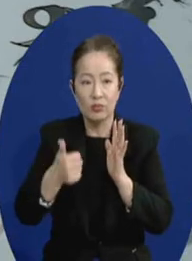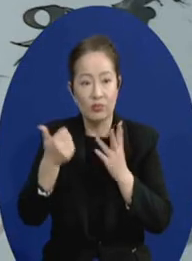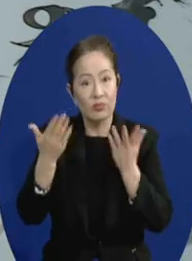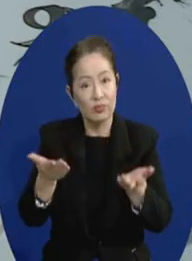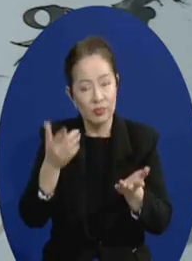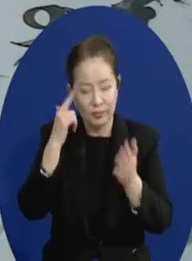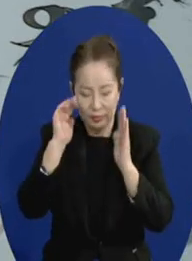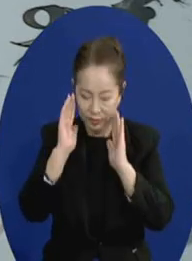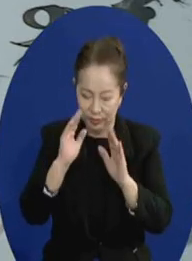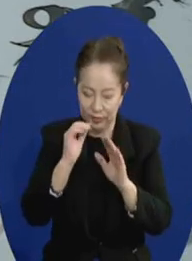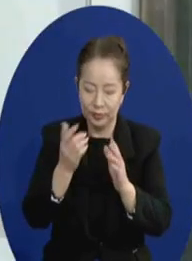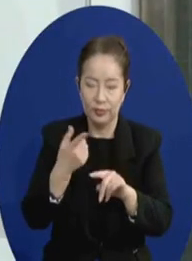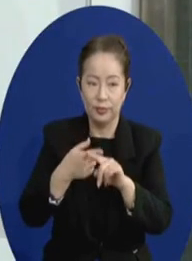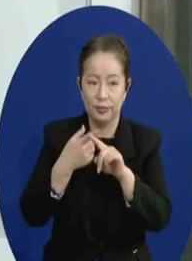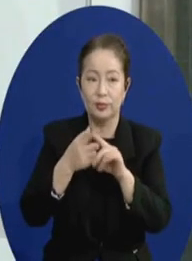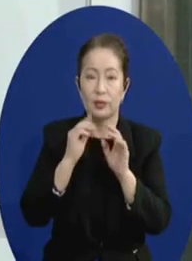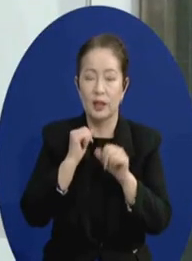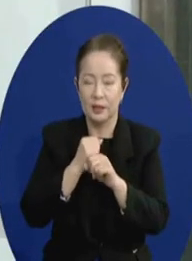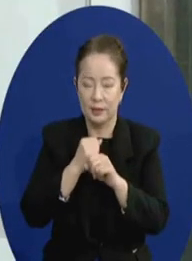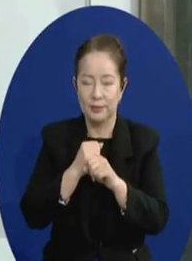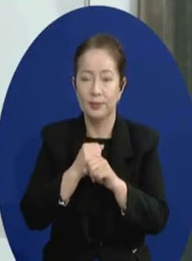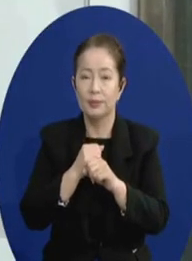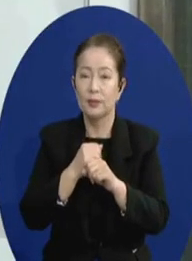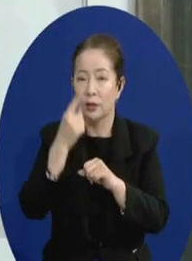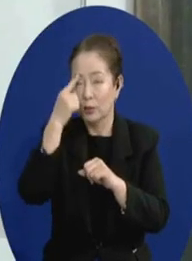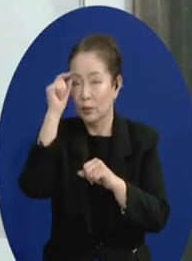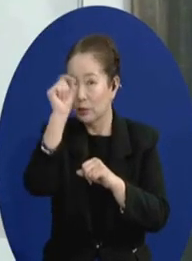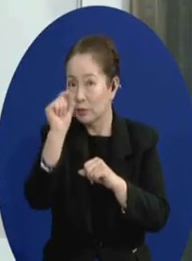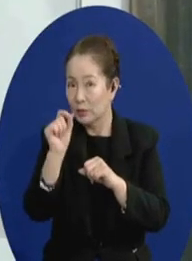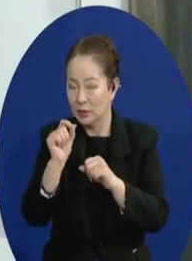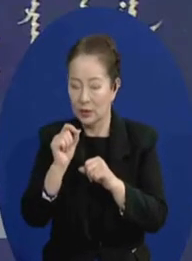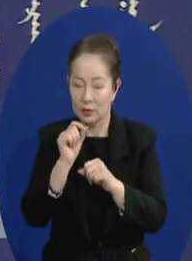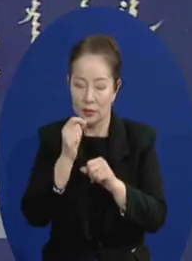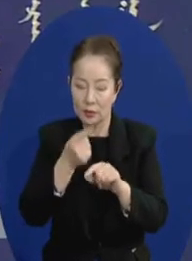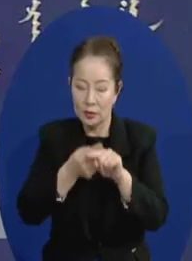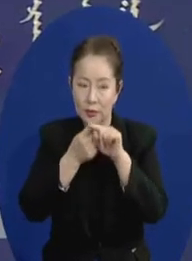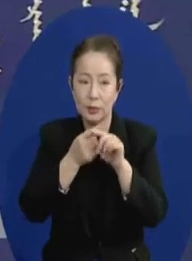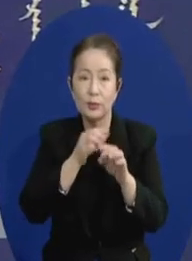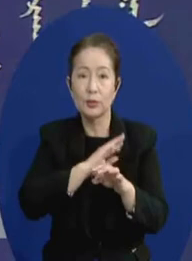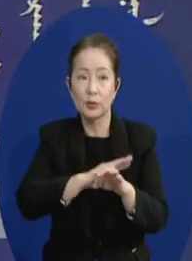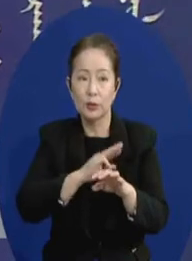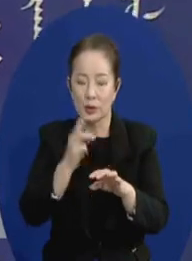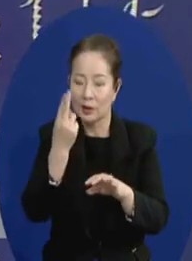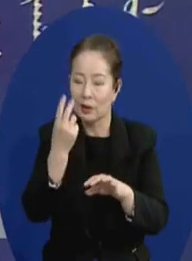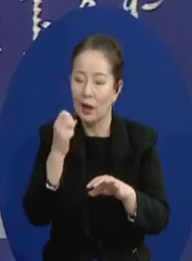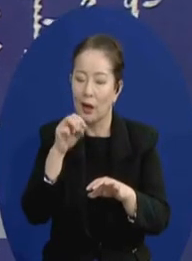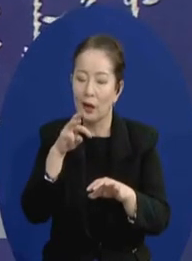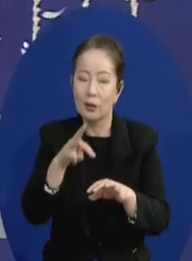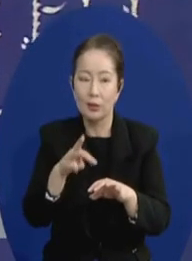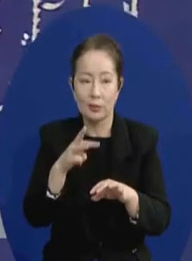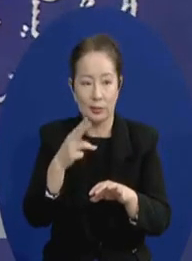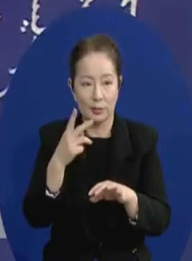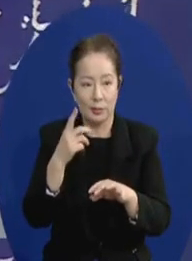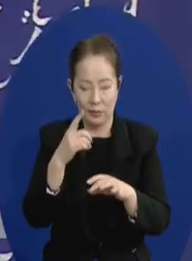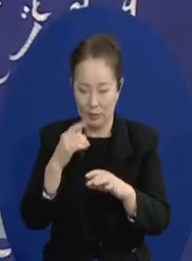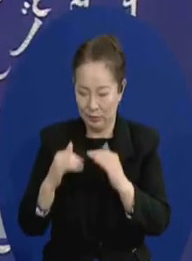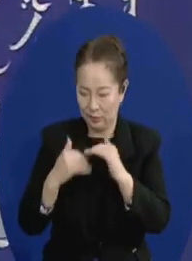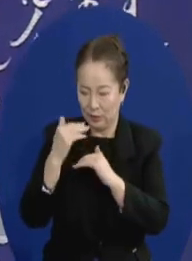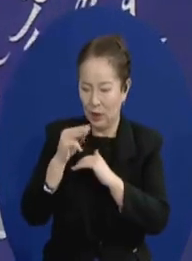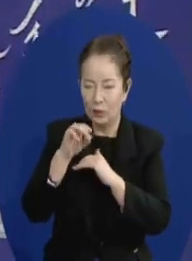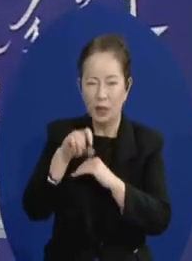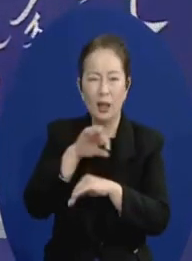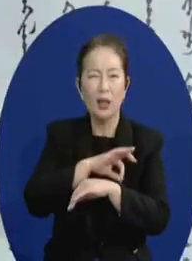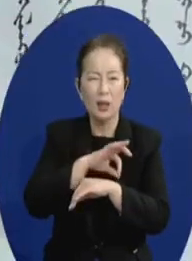нэгэн анхаарлаа хандуулж ажиллана. Цаашдаа Монгол бичгийн хэрэглээг нэмэгдүүлэхийн тулд цахим орчны давуу талыг ашиглах чухал. Тиймээс ч энэ тал